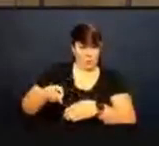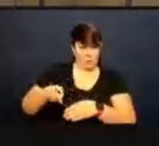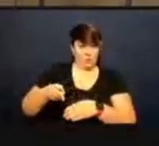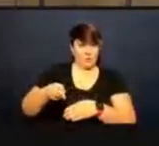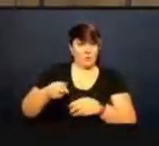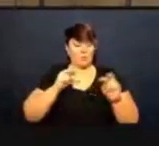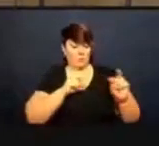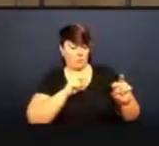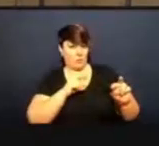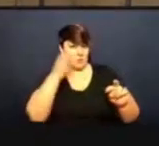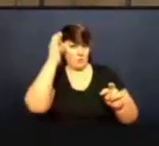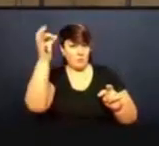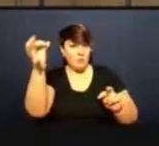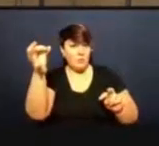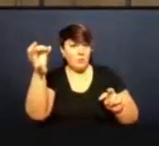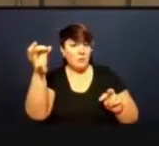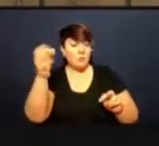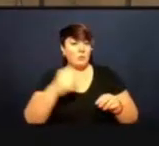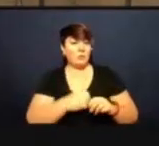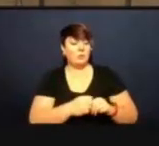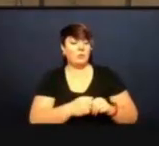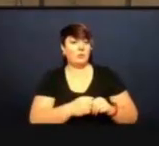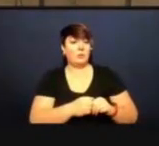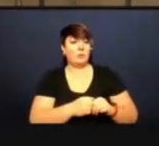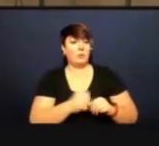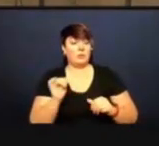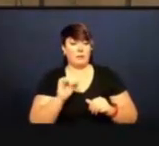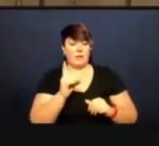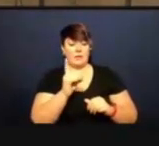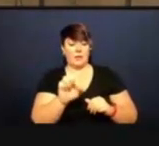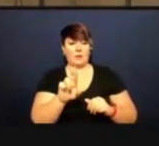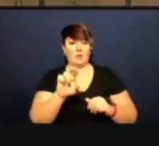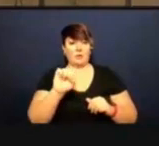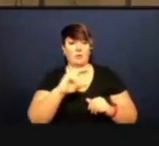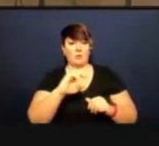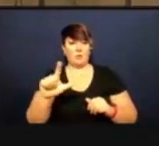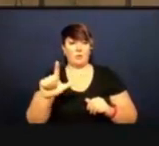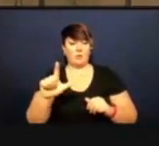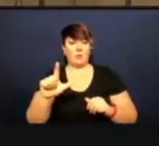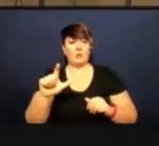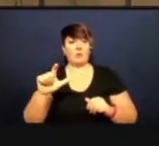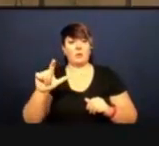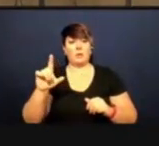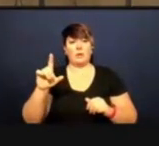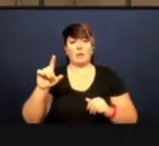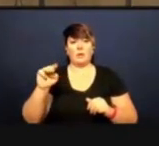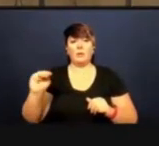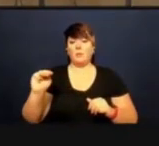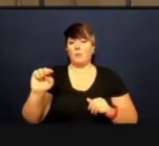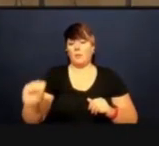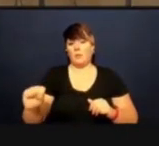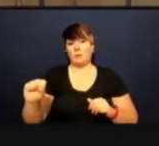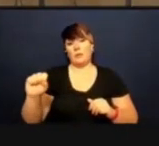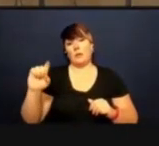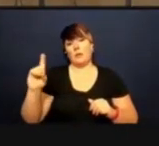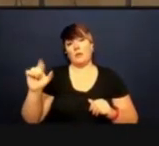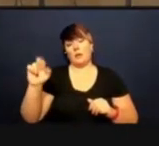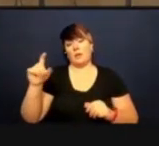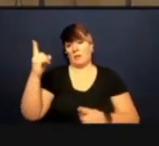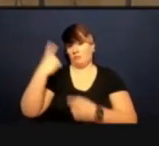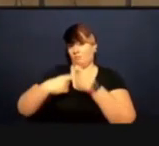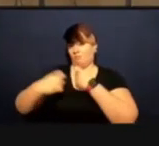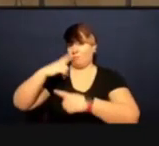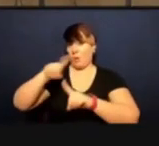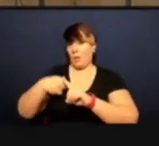wa kandanda ikilinganishwa na shule zingine. Hili kwa kweli ni jambo ambalo halipaswi